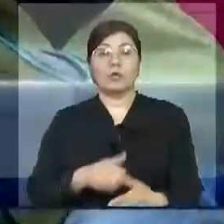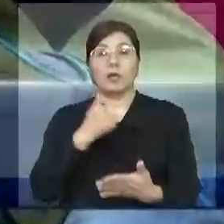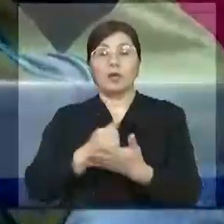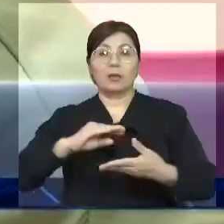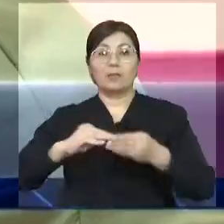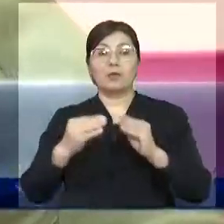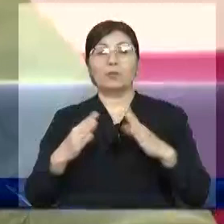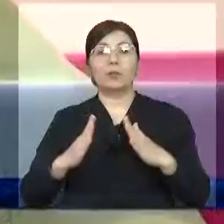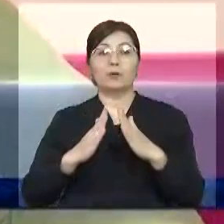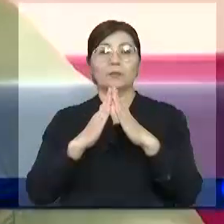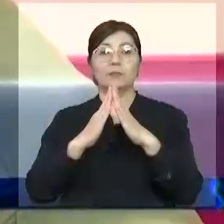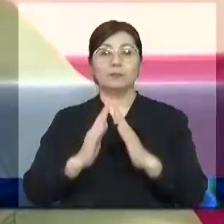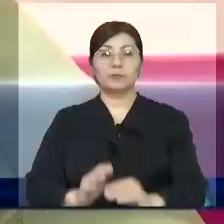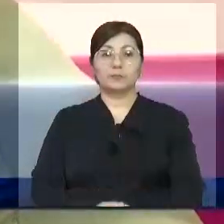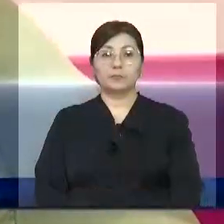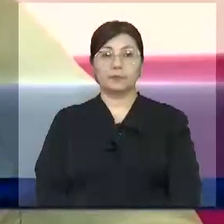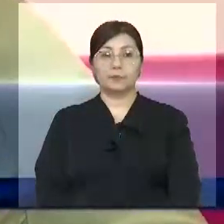их проблема – жилье.